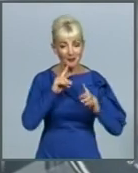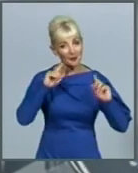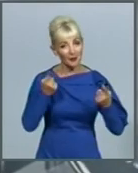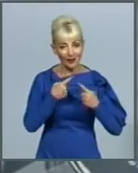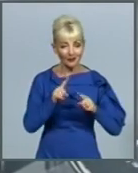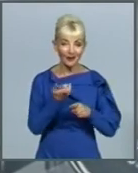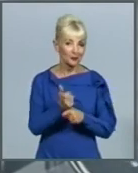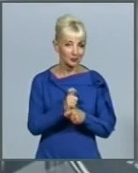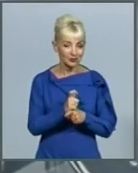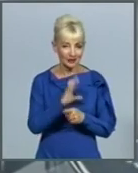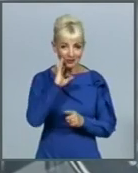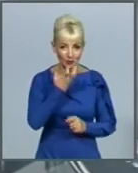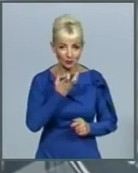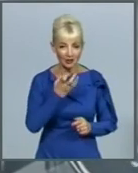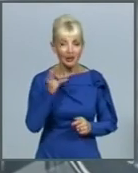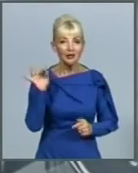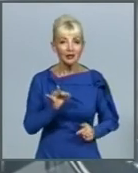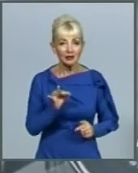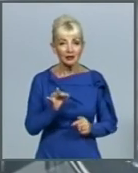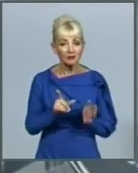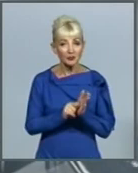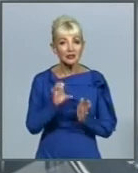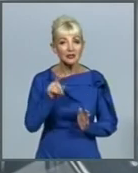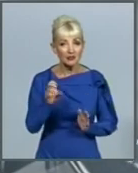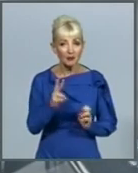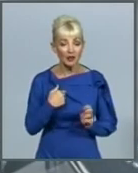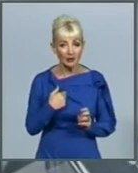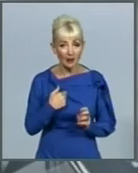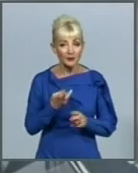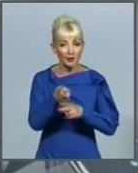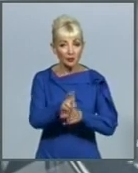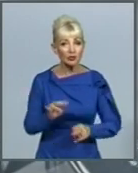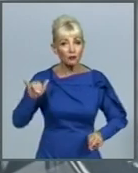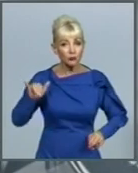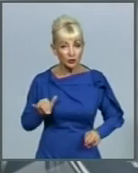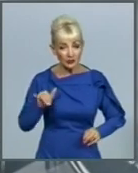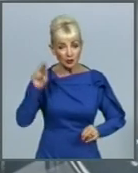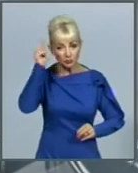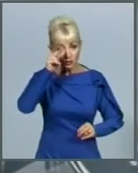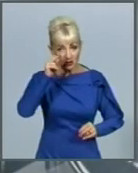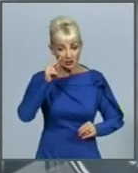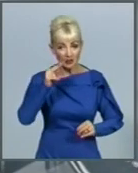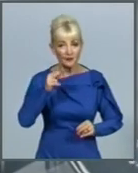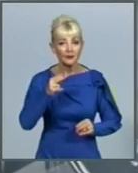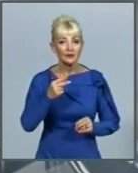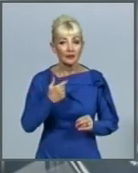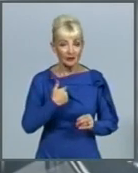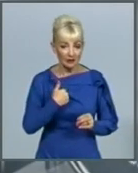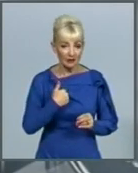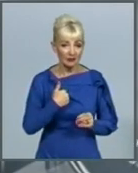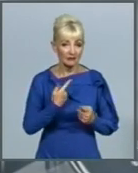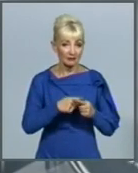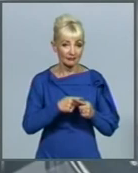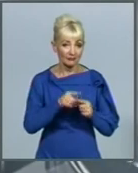очень интенсивно. Но вместе с тем, как я пришла в университет, пришлось выбирать себе направление физической